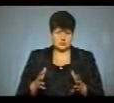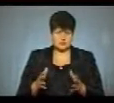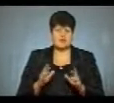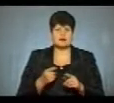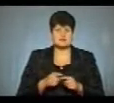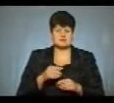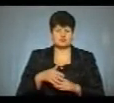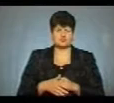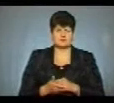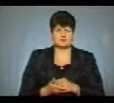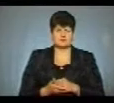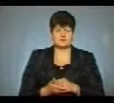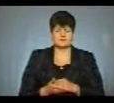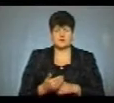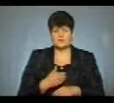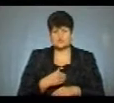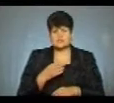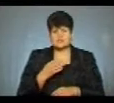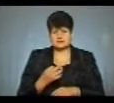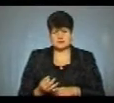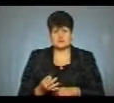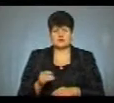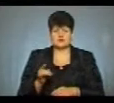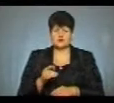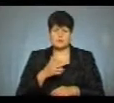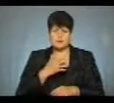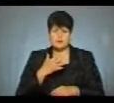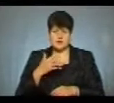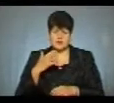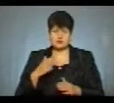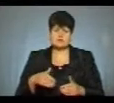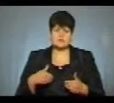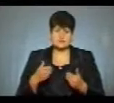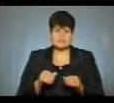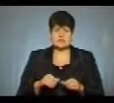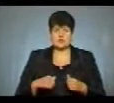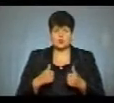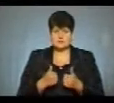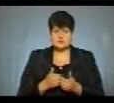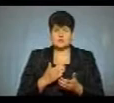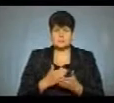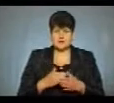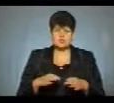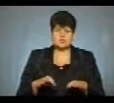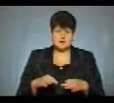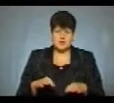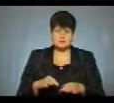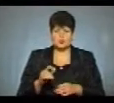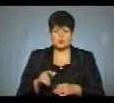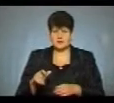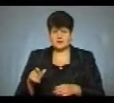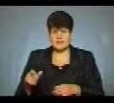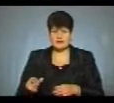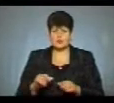це? Я хочу сказати так, що багато і зверталися на комісії, маючи транспортні засоби, людей,